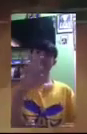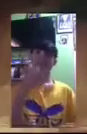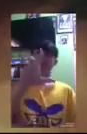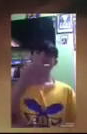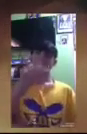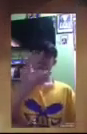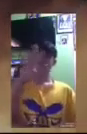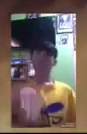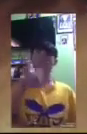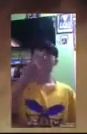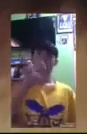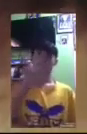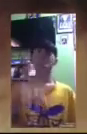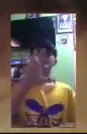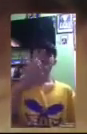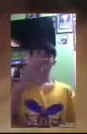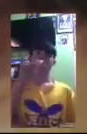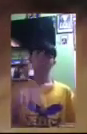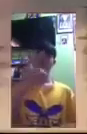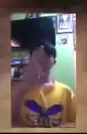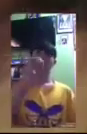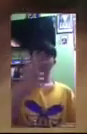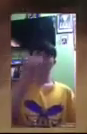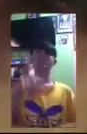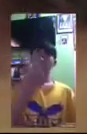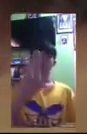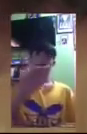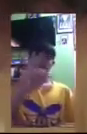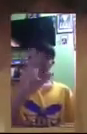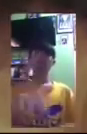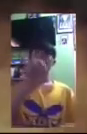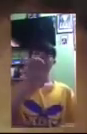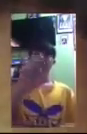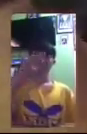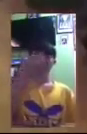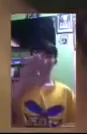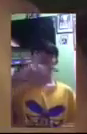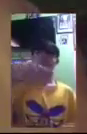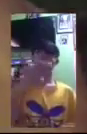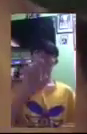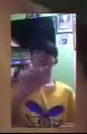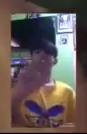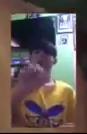At mo kaya nagtutulak ng droga? Ako nagtutulak ng droga, gumagamit lang.